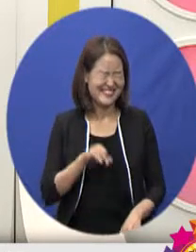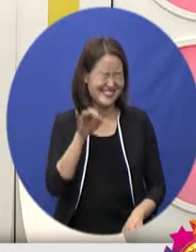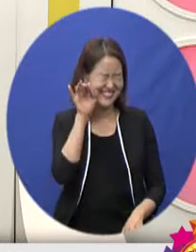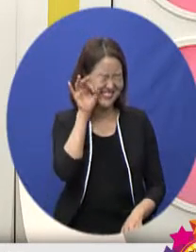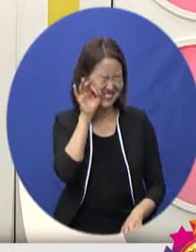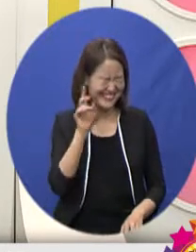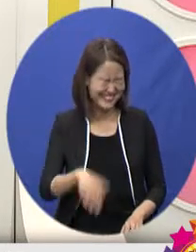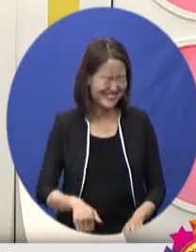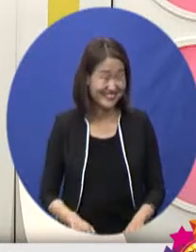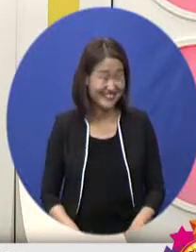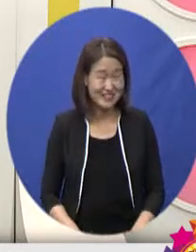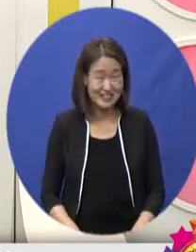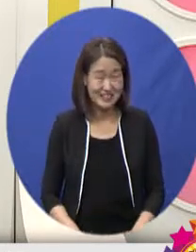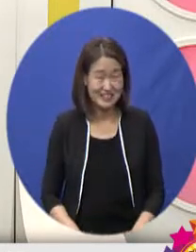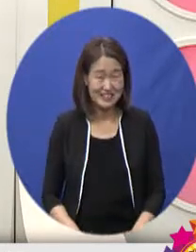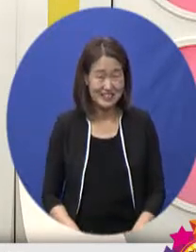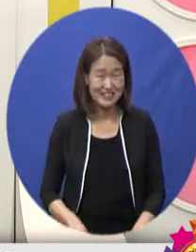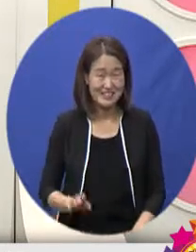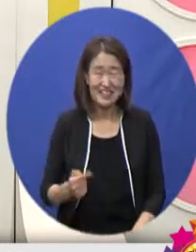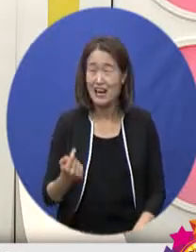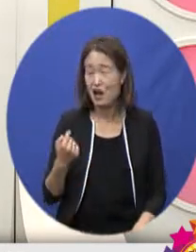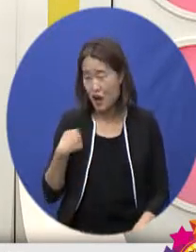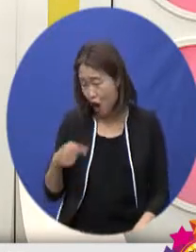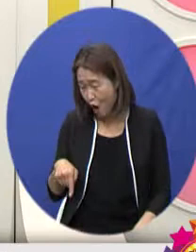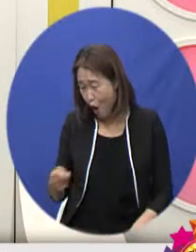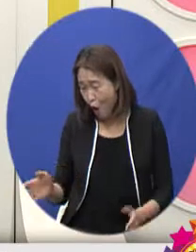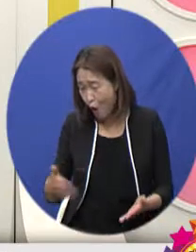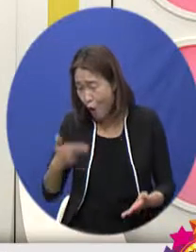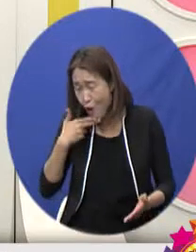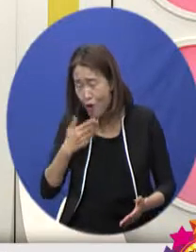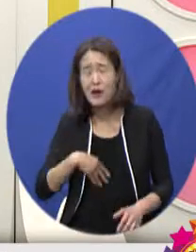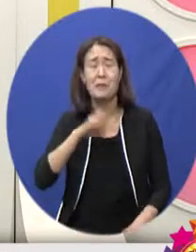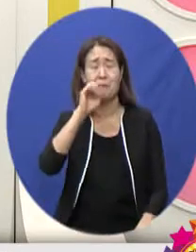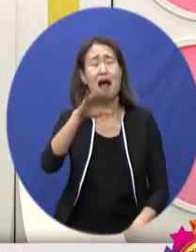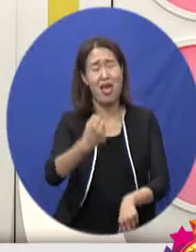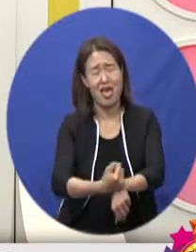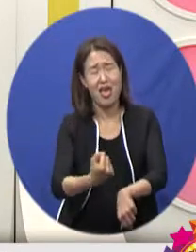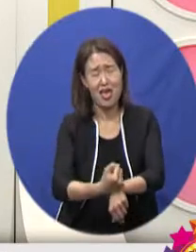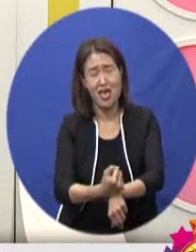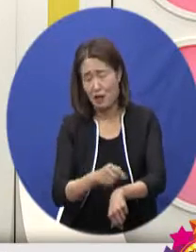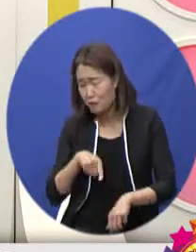뭘 또 없을 때 같으면 했는데 옆에 있는데 뭘 또.